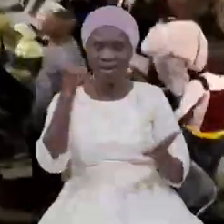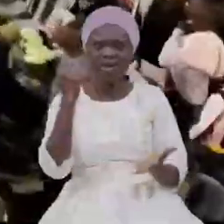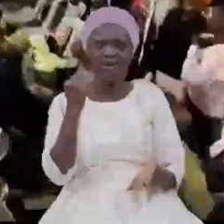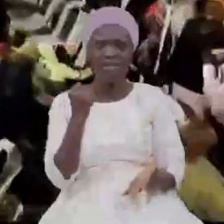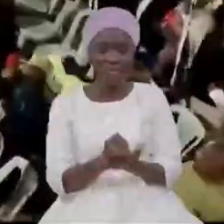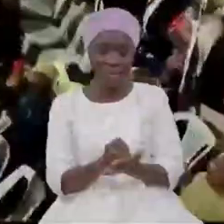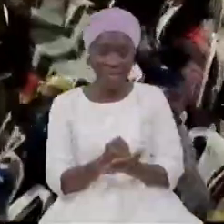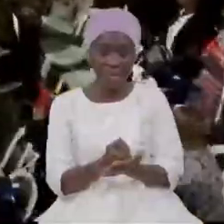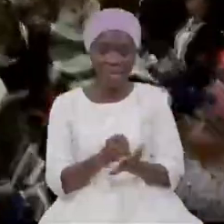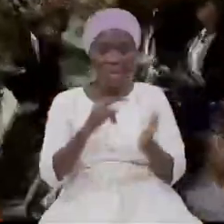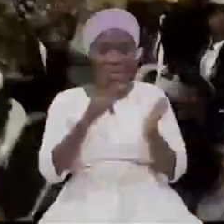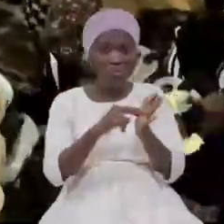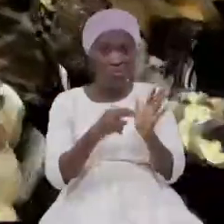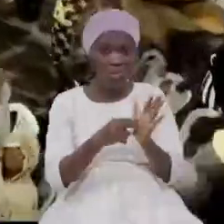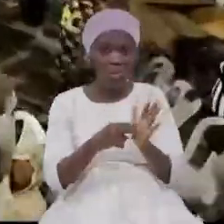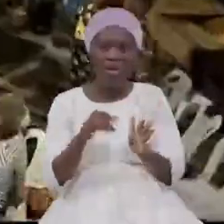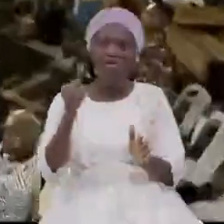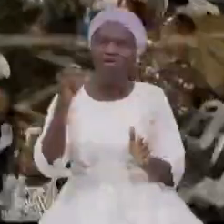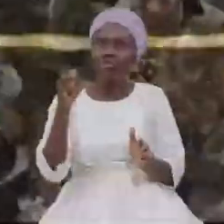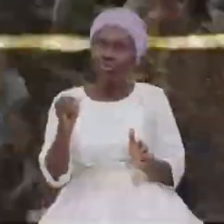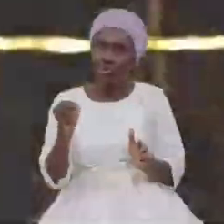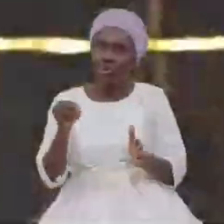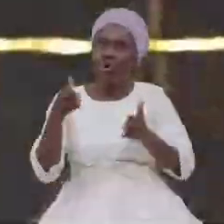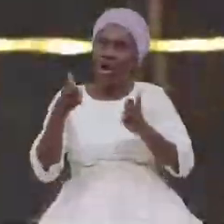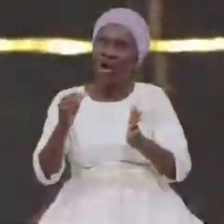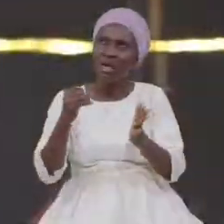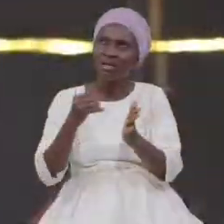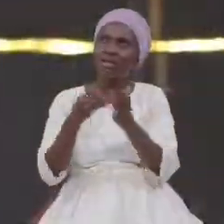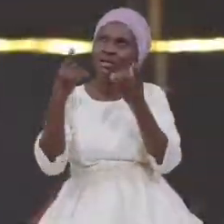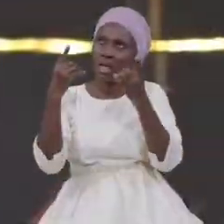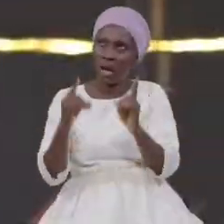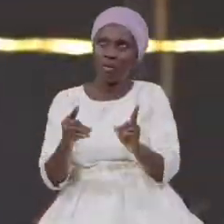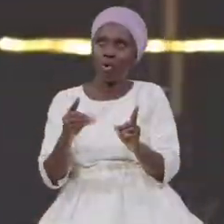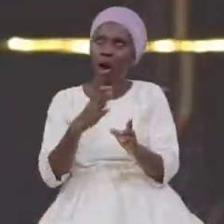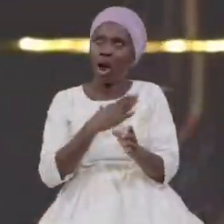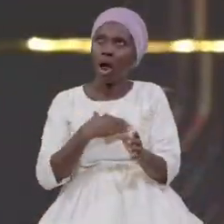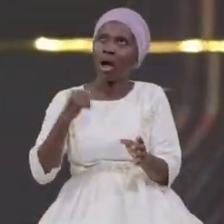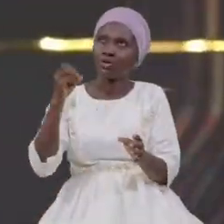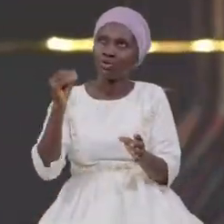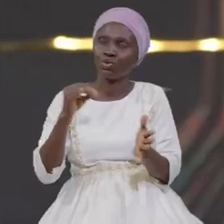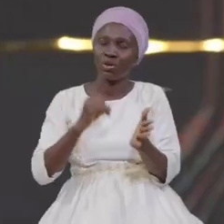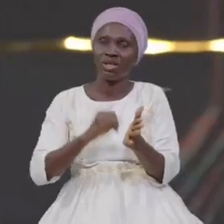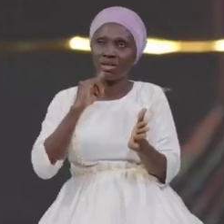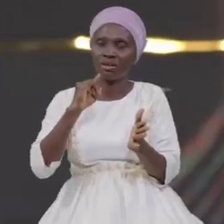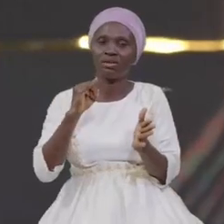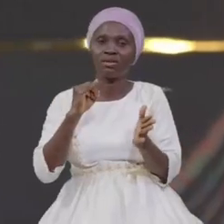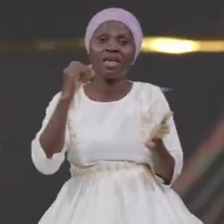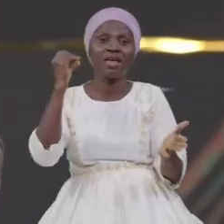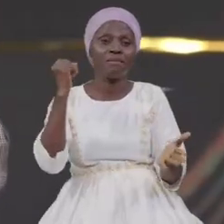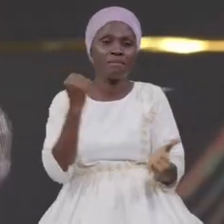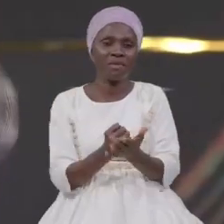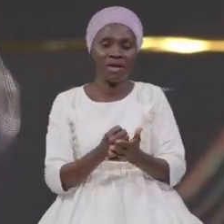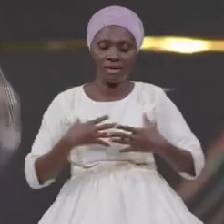Amen veut dire... Ainsi soit-il, et il en sera ainsi. La guérison,